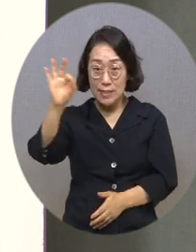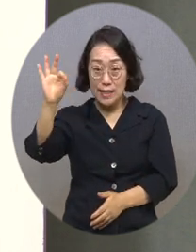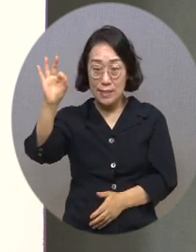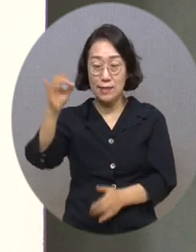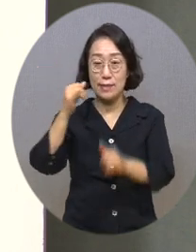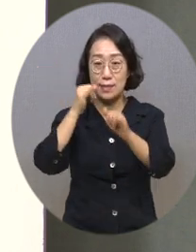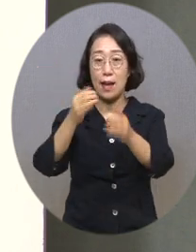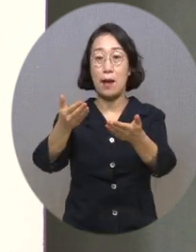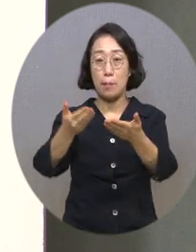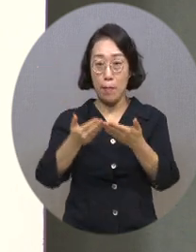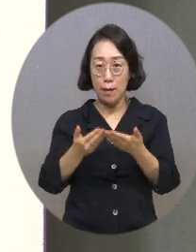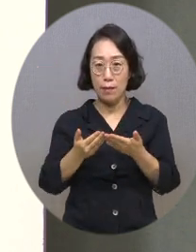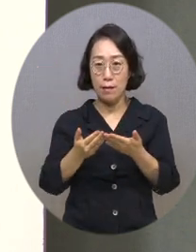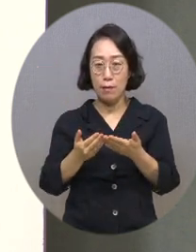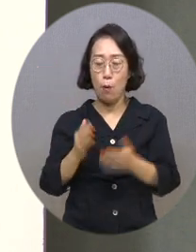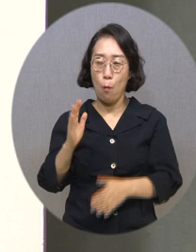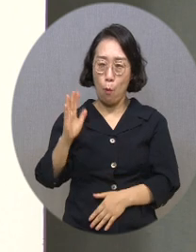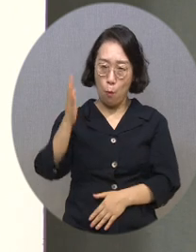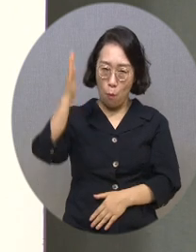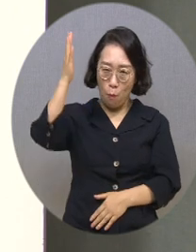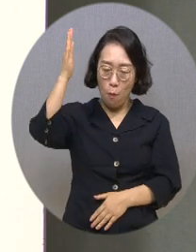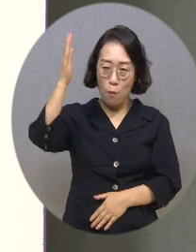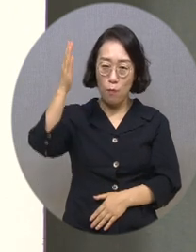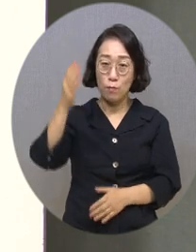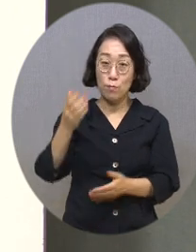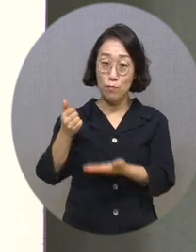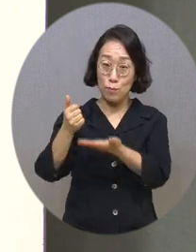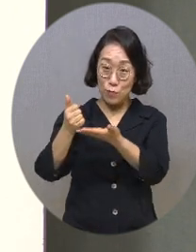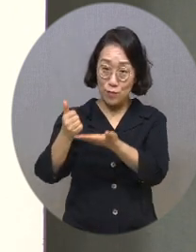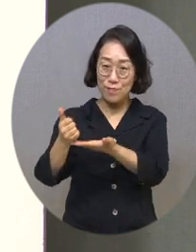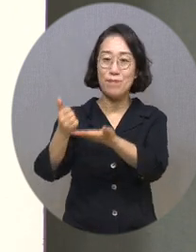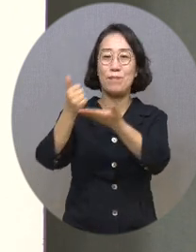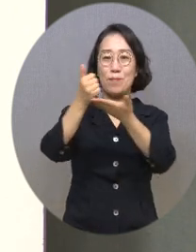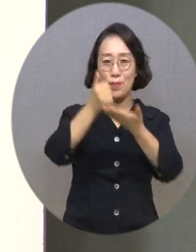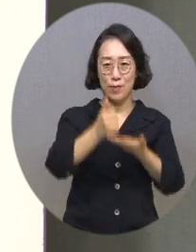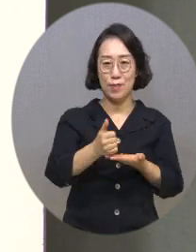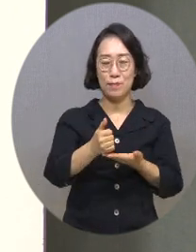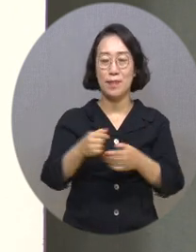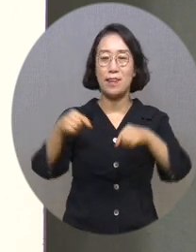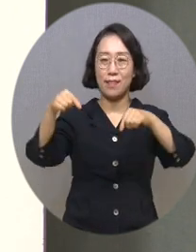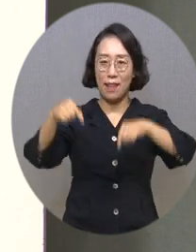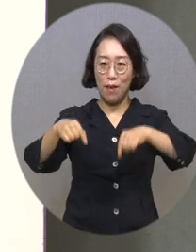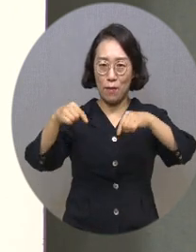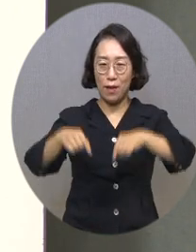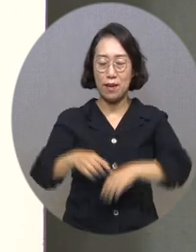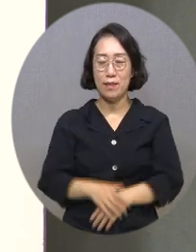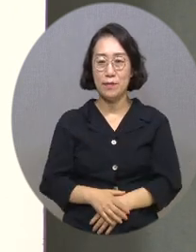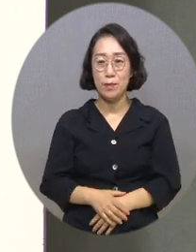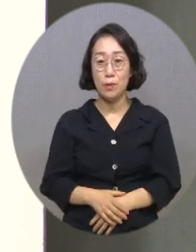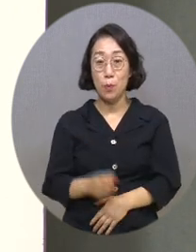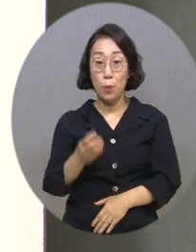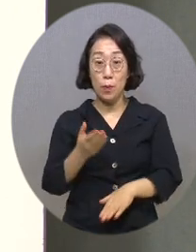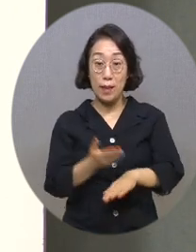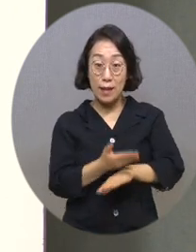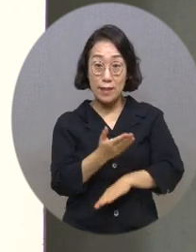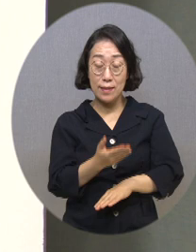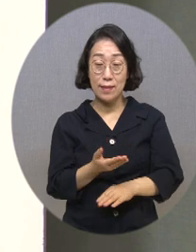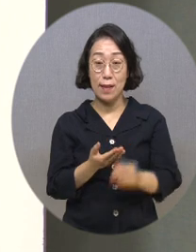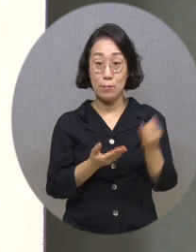아주 명예로운 주인공이 오늘 수도에 나왔습니다. 그리고 또 한 분은